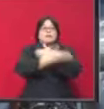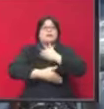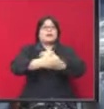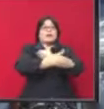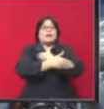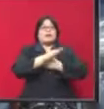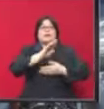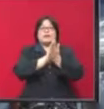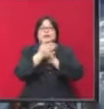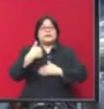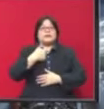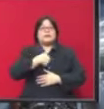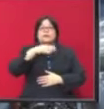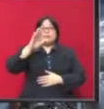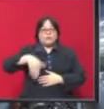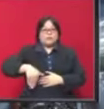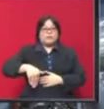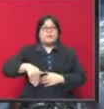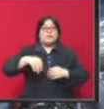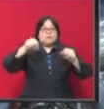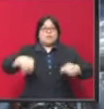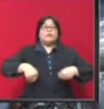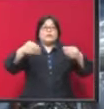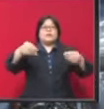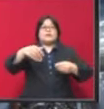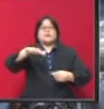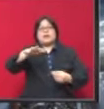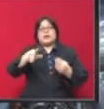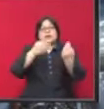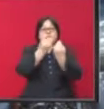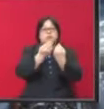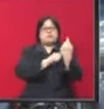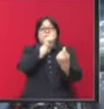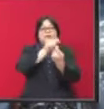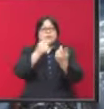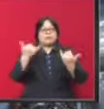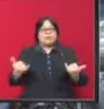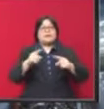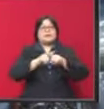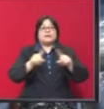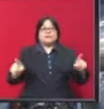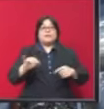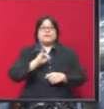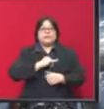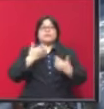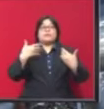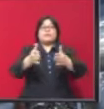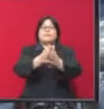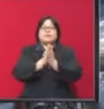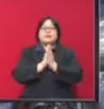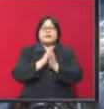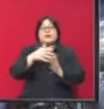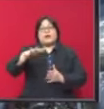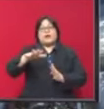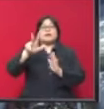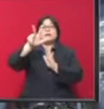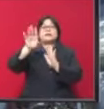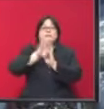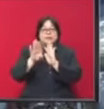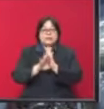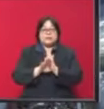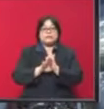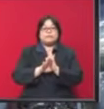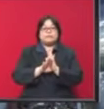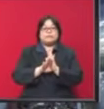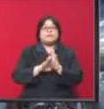negara-negara jadi kita tak dapat nak memberi satu anggaran yang tepat pada masa ini Namun demikian Saya telah minta anggaran tiga billiand